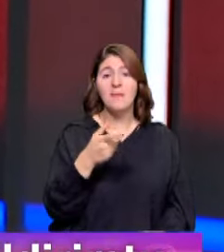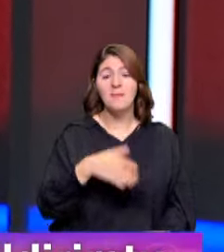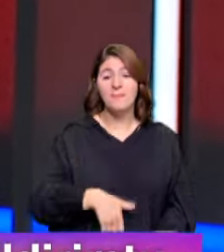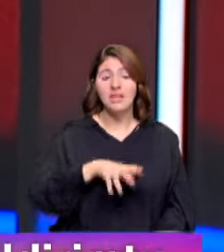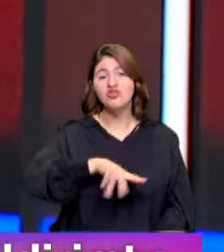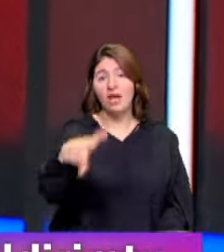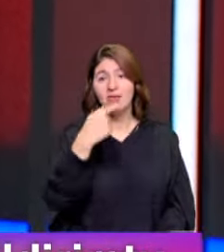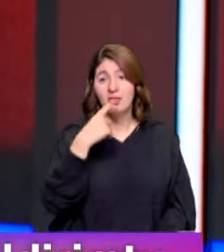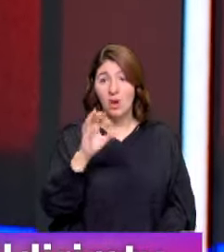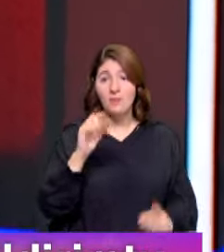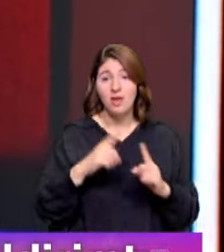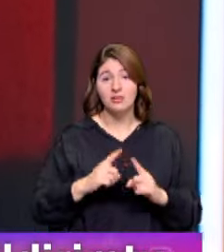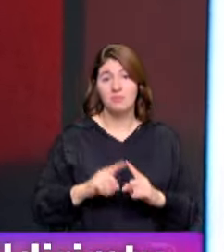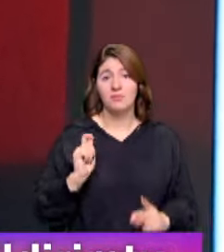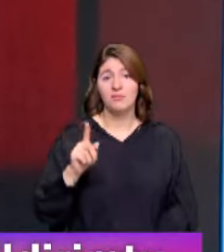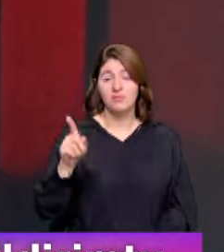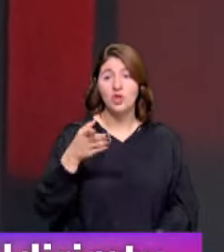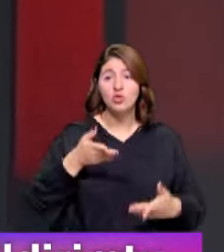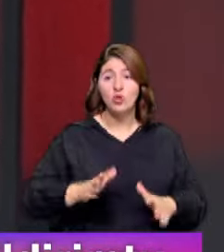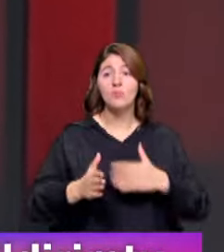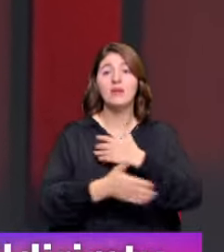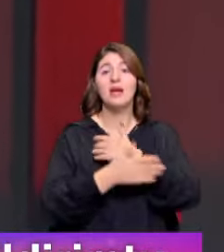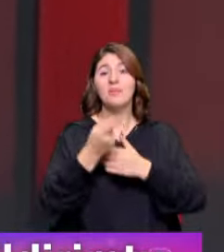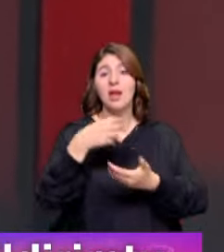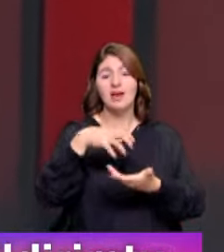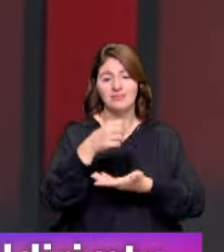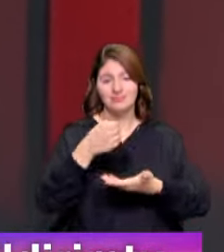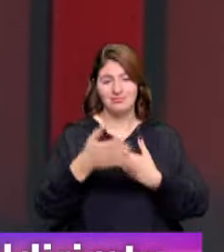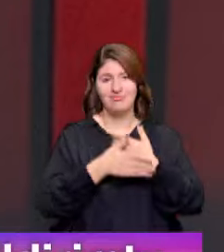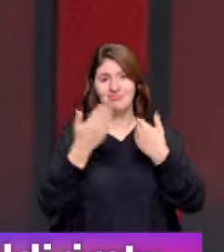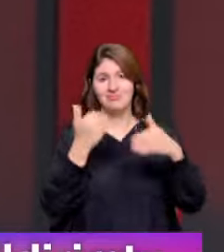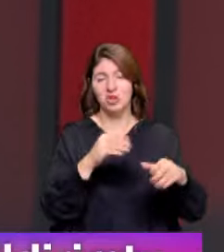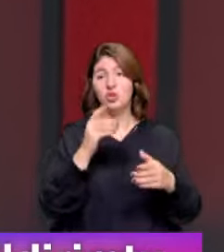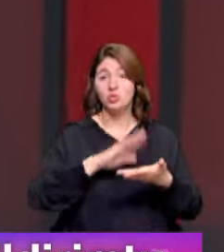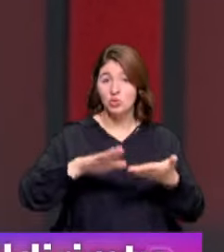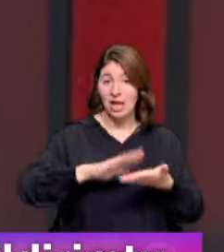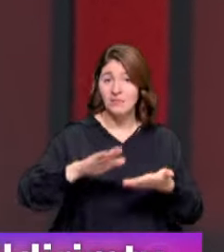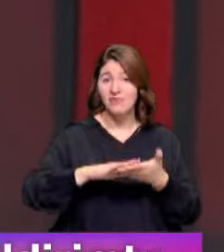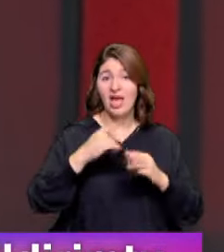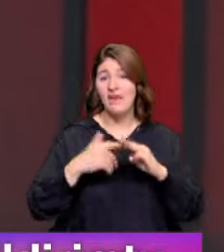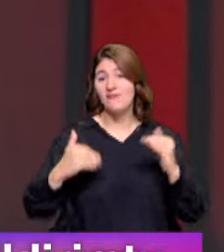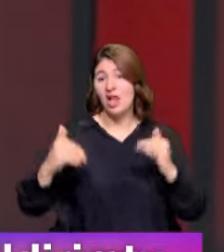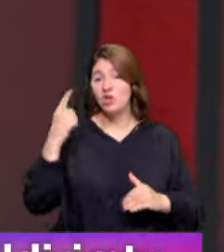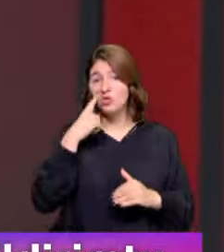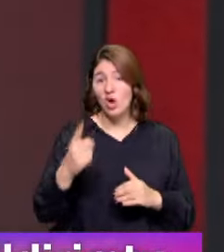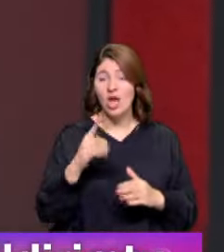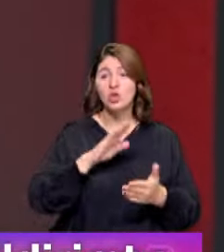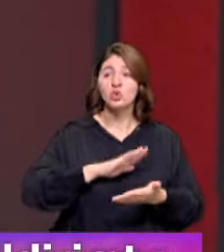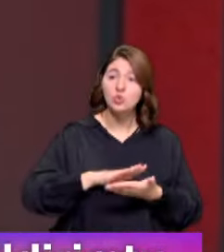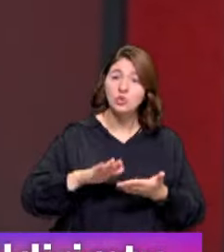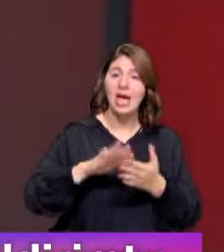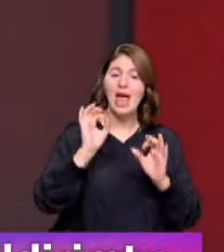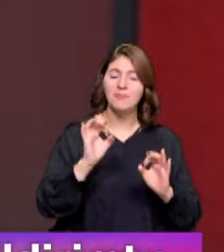dedi. Böyle bir hesap yaptı. Doğum yardımı miktarını güncellemeli ve enflasyon oranına göre